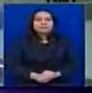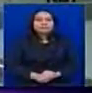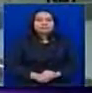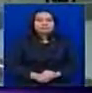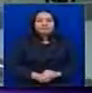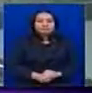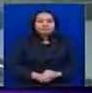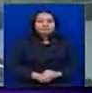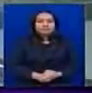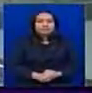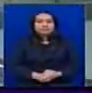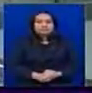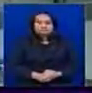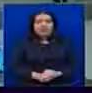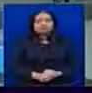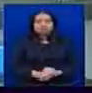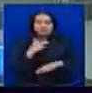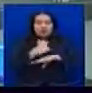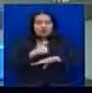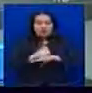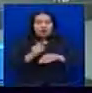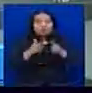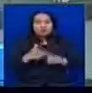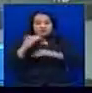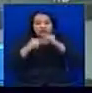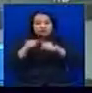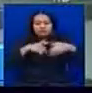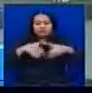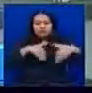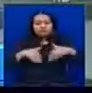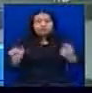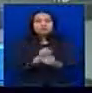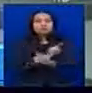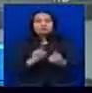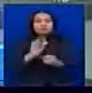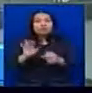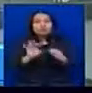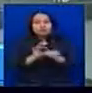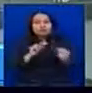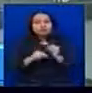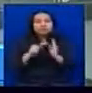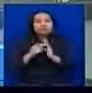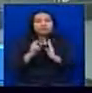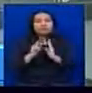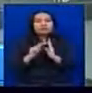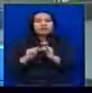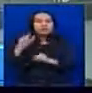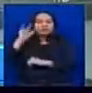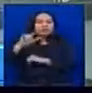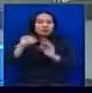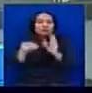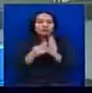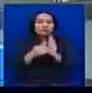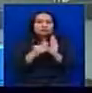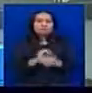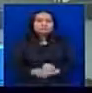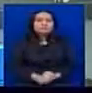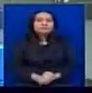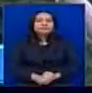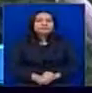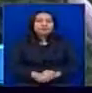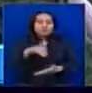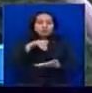นางนุ่นน้อยเพิ่มผลหัวหน้าฝ่ายพัฒนาชุมชนและพัฒนาสังคมสำนักงานเขตดอนเมืองกรุงเทพมหานครเปิดเผยว่าได้จัดตั้ง